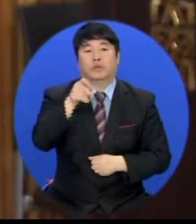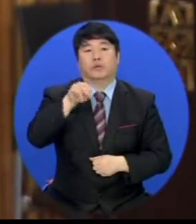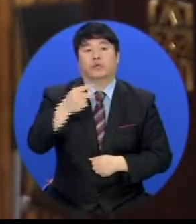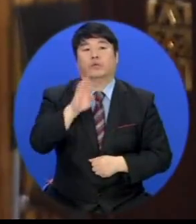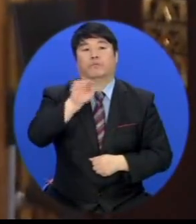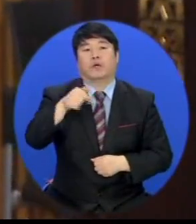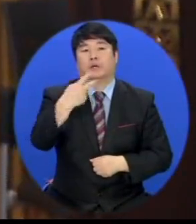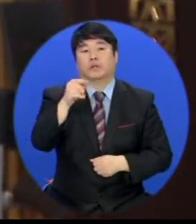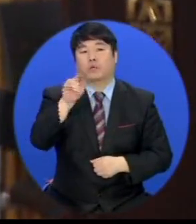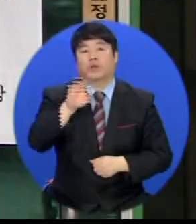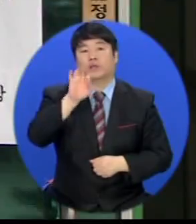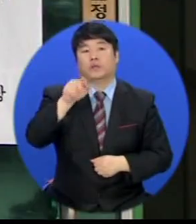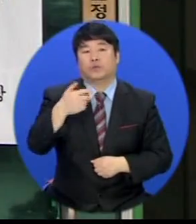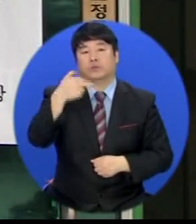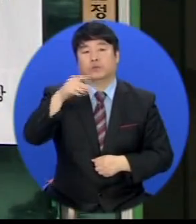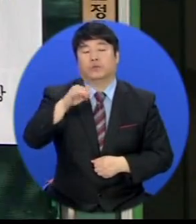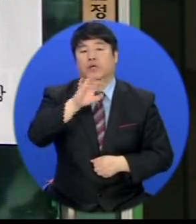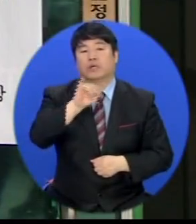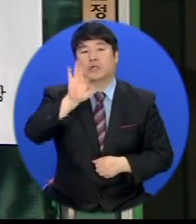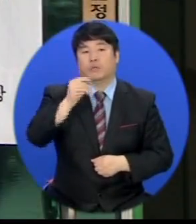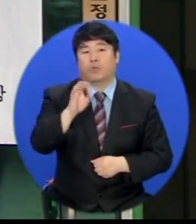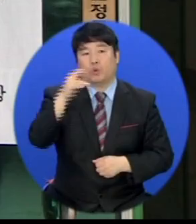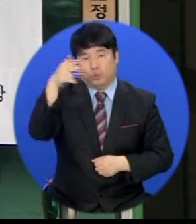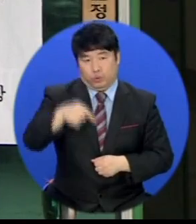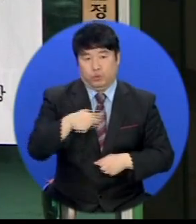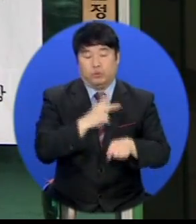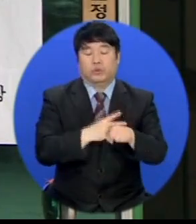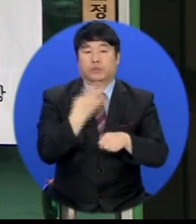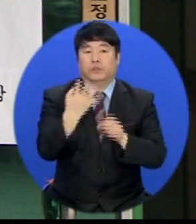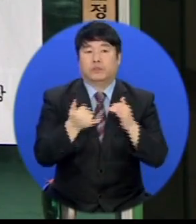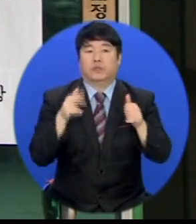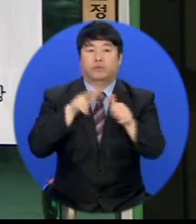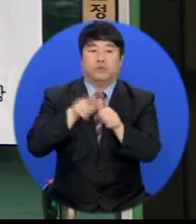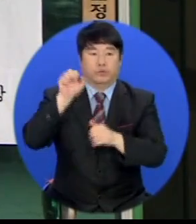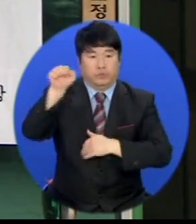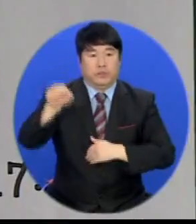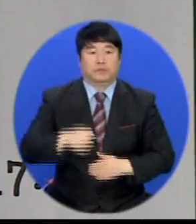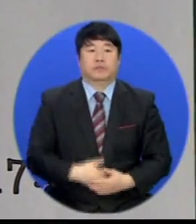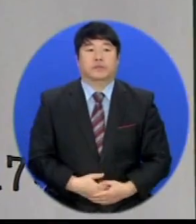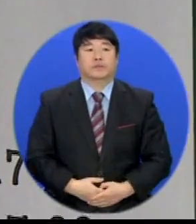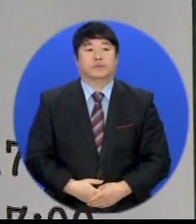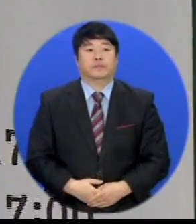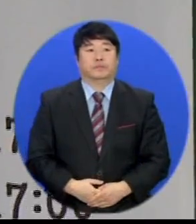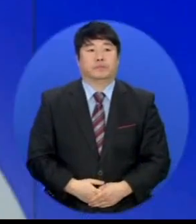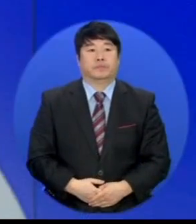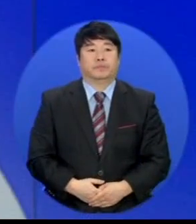박대환, 윤창륙, 이봉주 교수 등 4명이 출마했습니다.